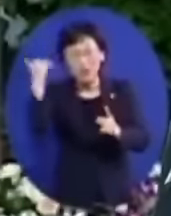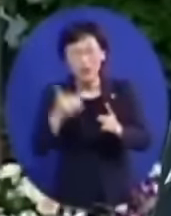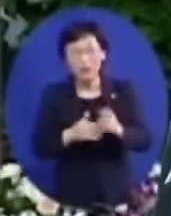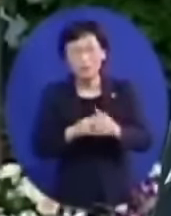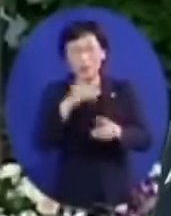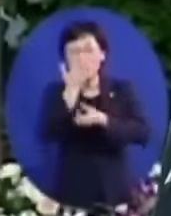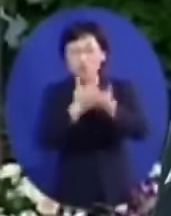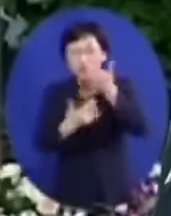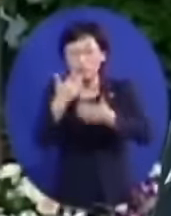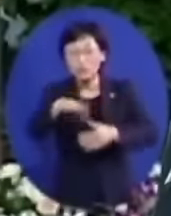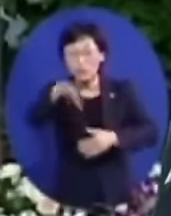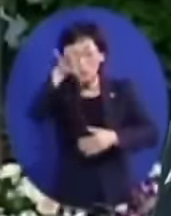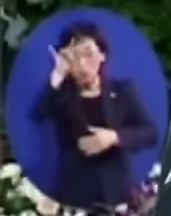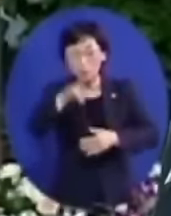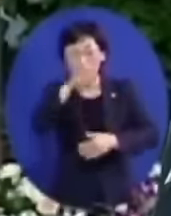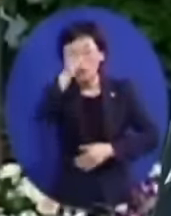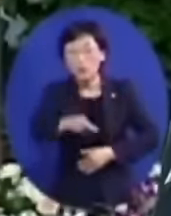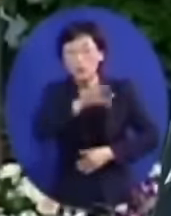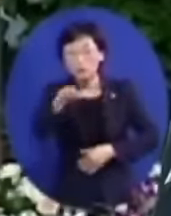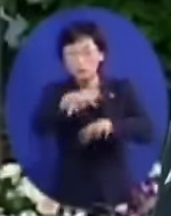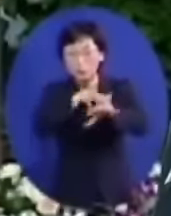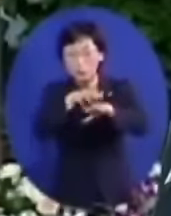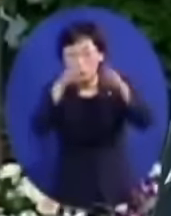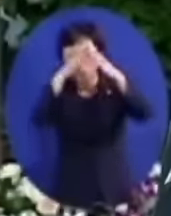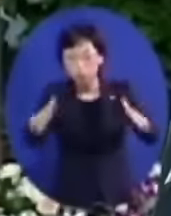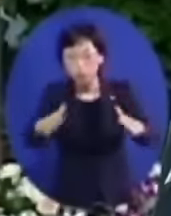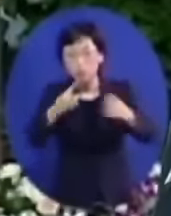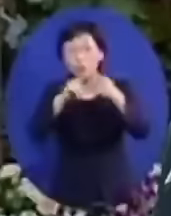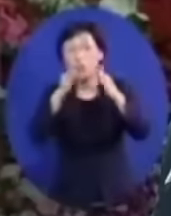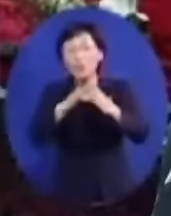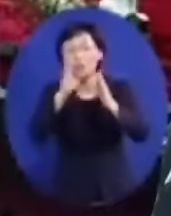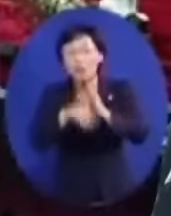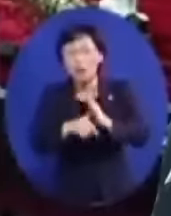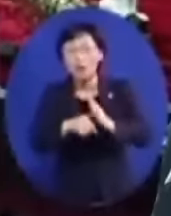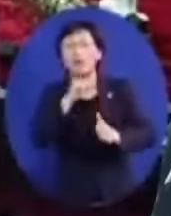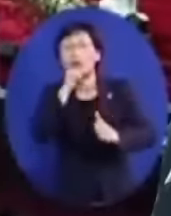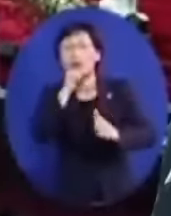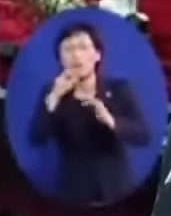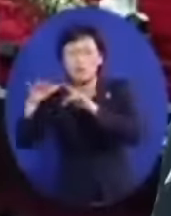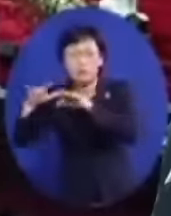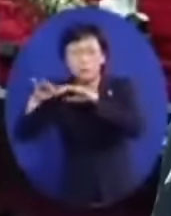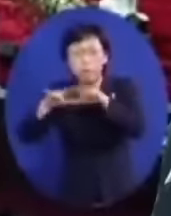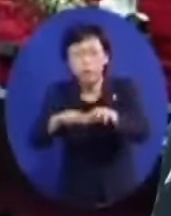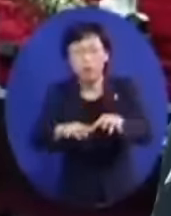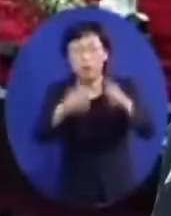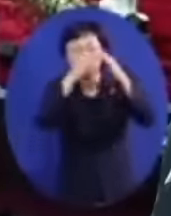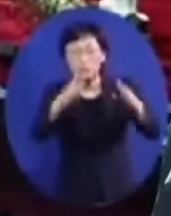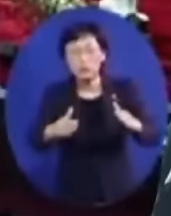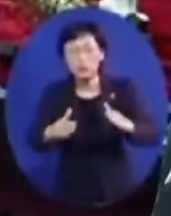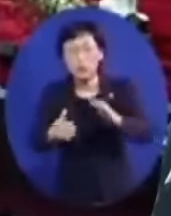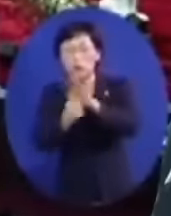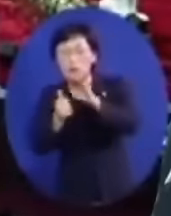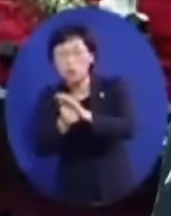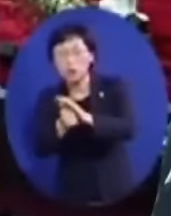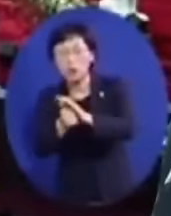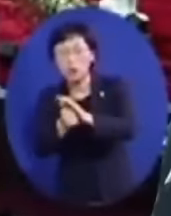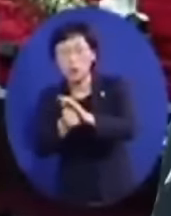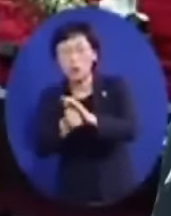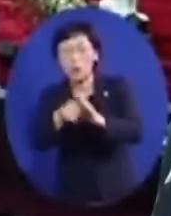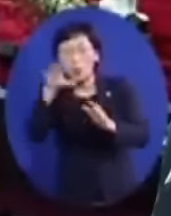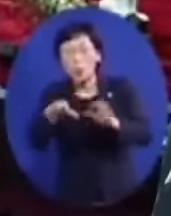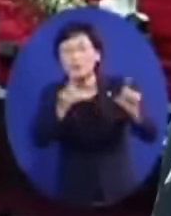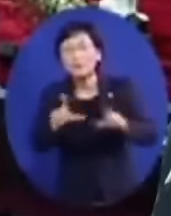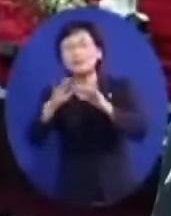시절 우리 교회는 가난하고 헐벗고 굶주린 사람들이 때를 지어 찾아왔습니다. 경상도 전라도에서 한번 살아보겠다고 서울로